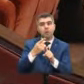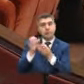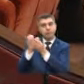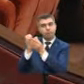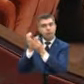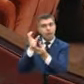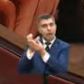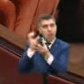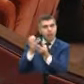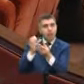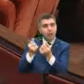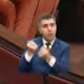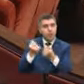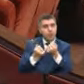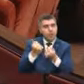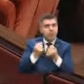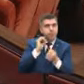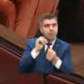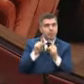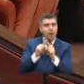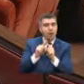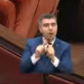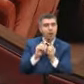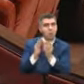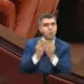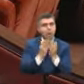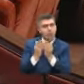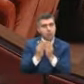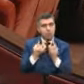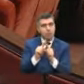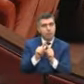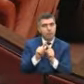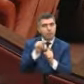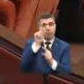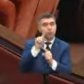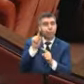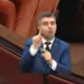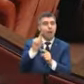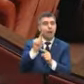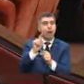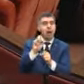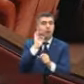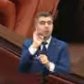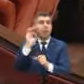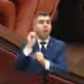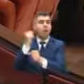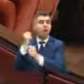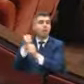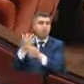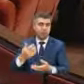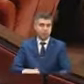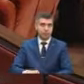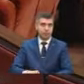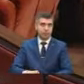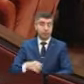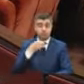جزء كبير منها طبعا من اختصاص اللجان الإقليمية، وكتبذل مشكورة واحد مجهود كبير وكبير جدا. ولكن اللي نأكد لك هو